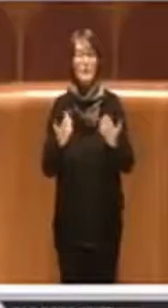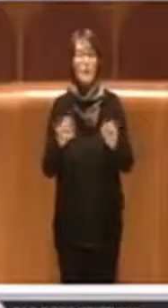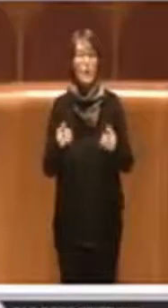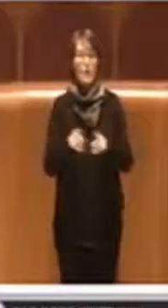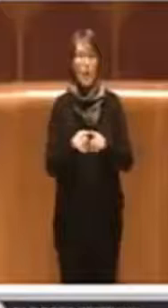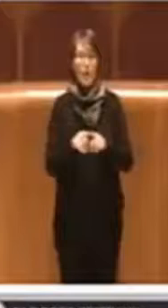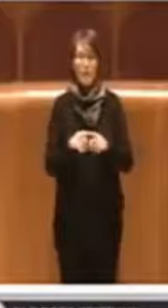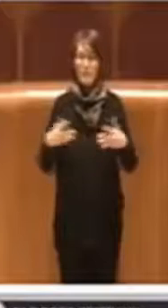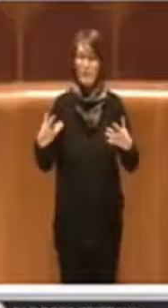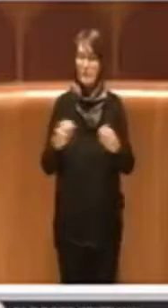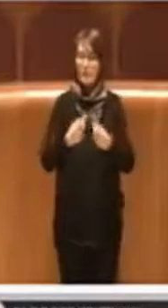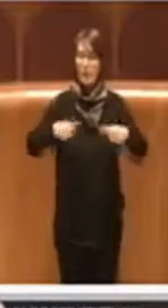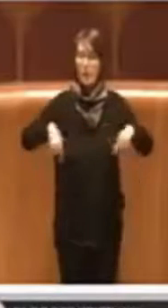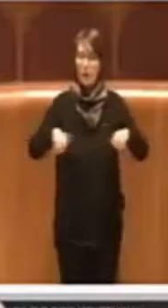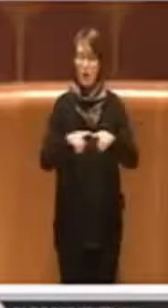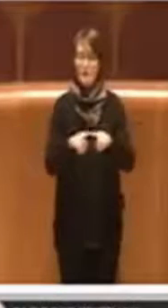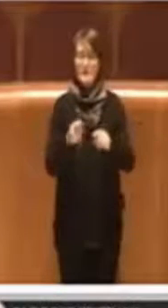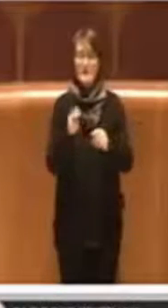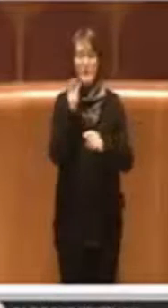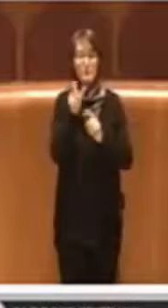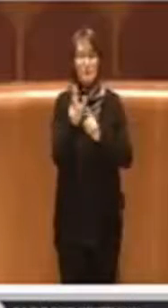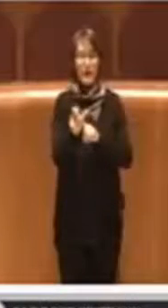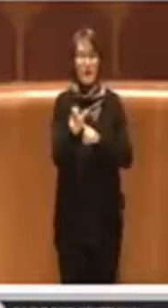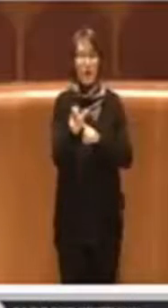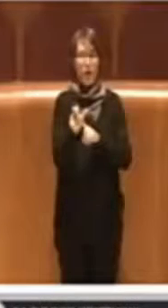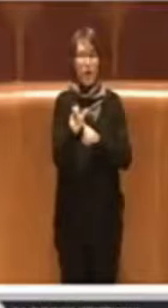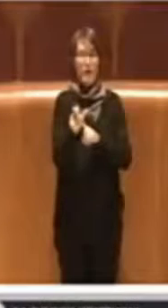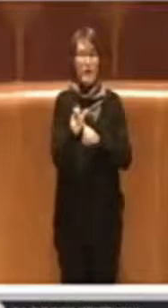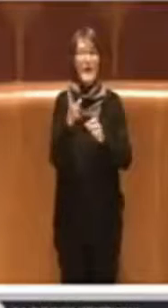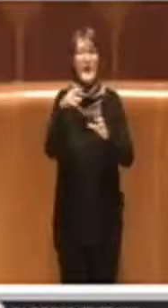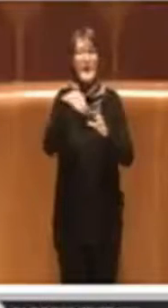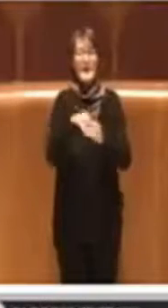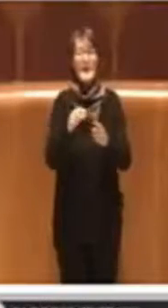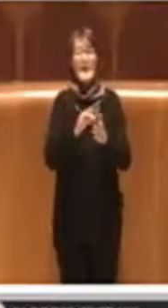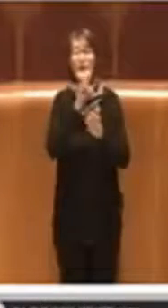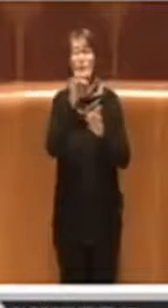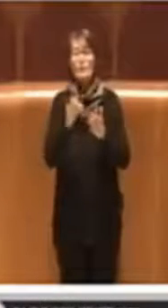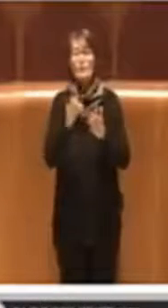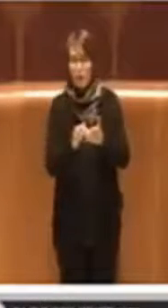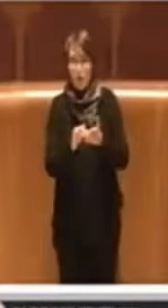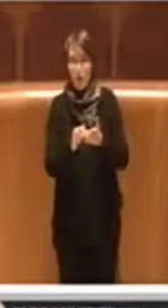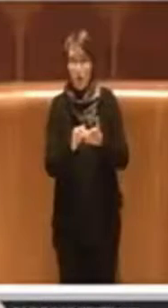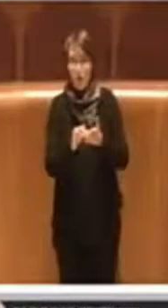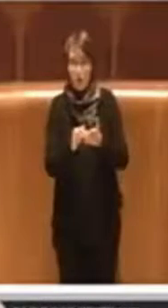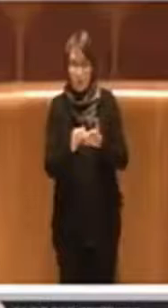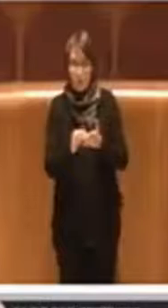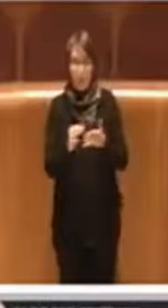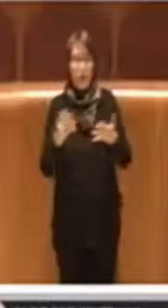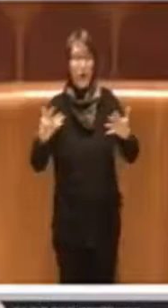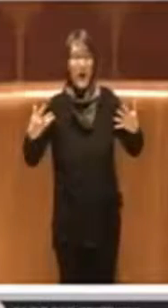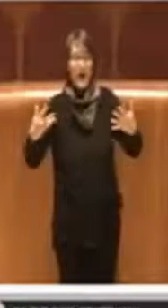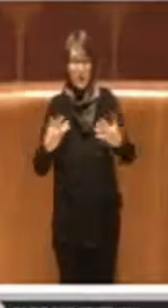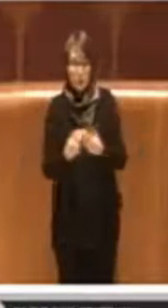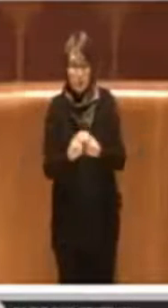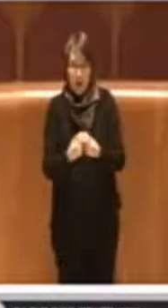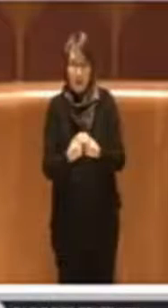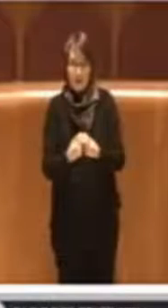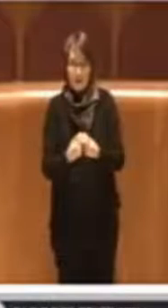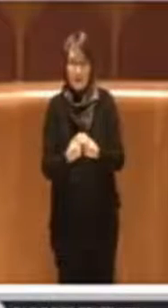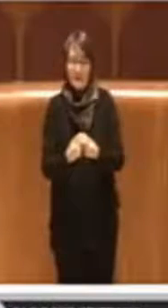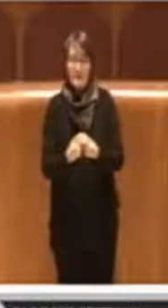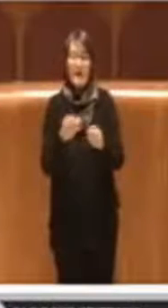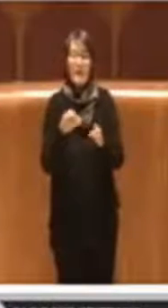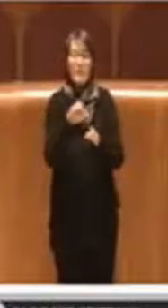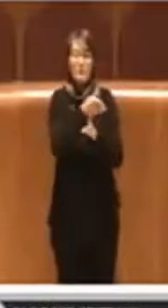in sostituzione delle parole nel giorno, cioè nel giorno dell'adunanza vi è l'esposizione delle bandiere e quant'altro, viene